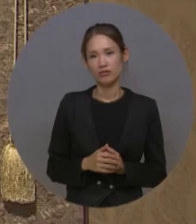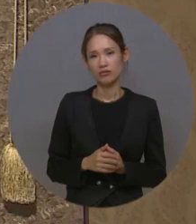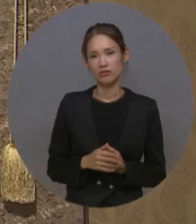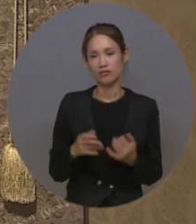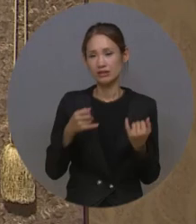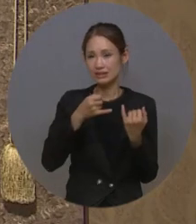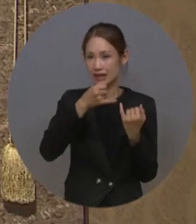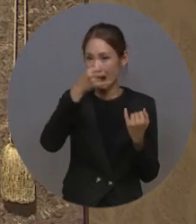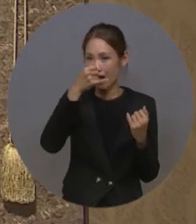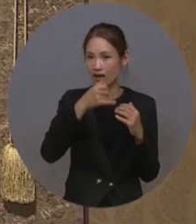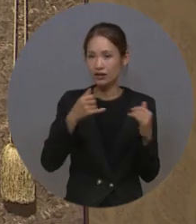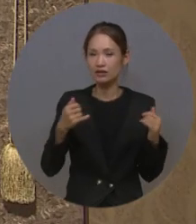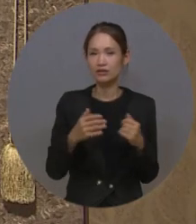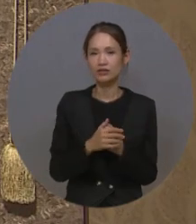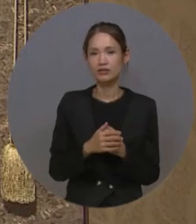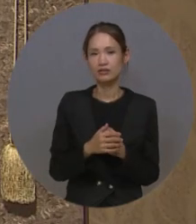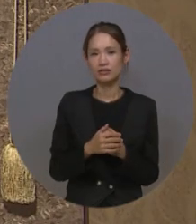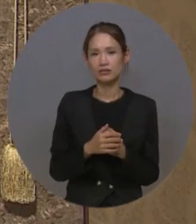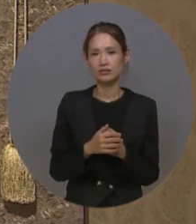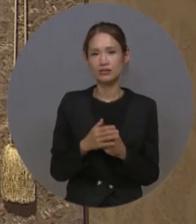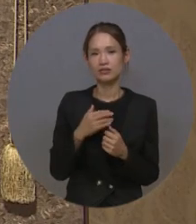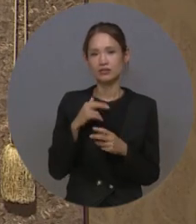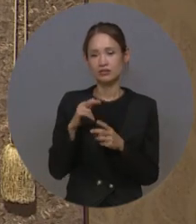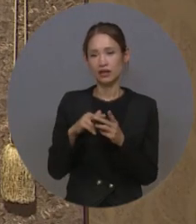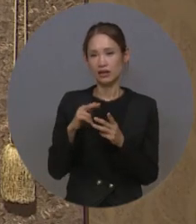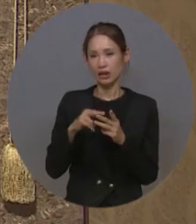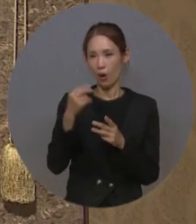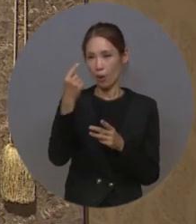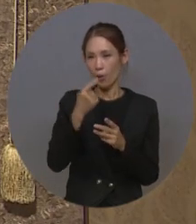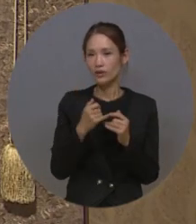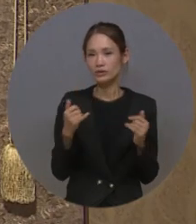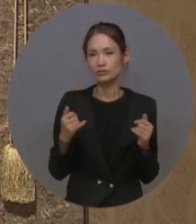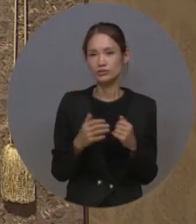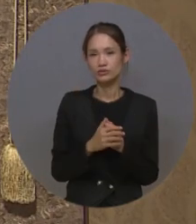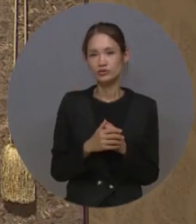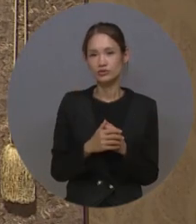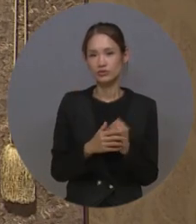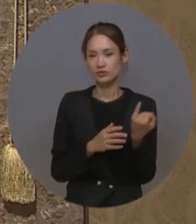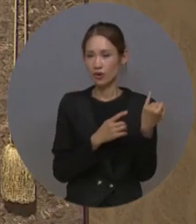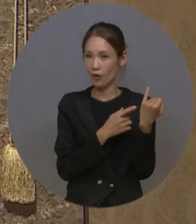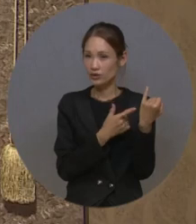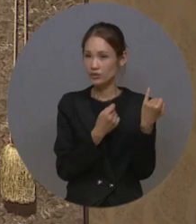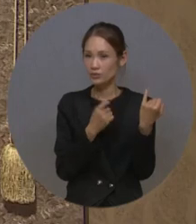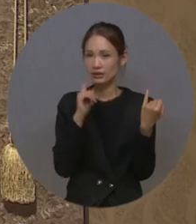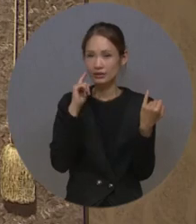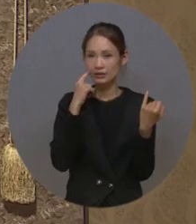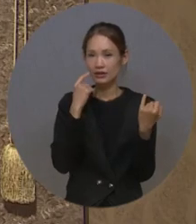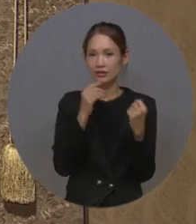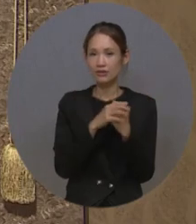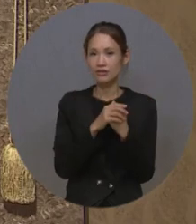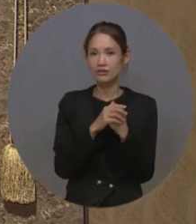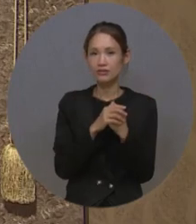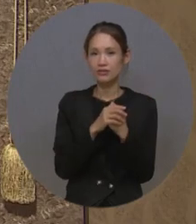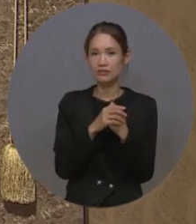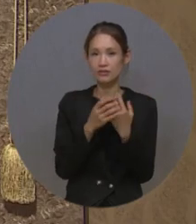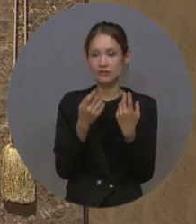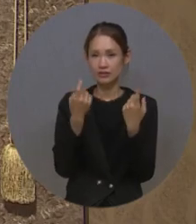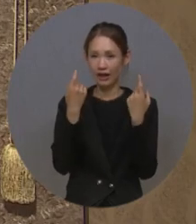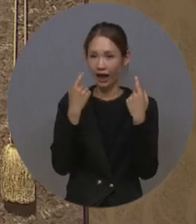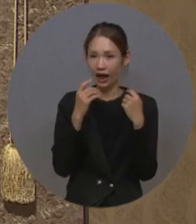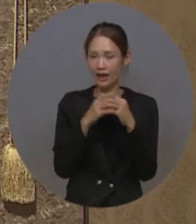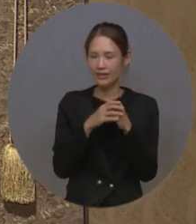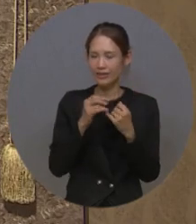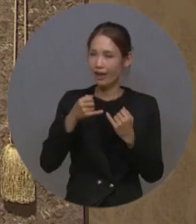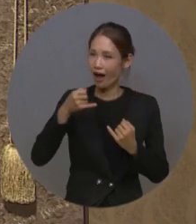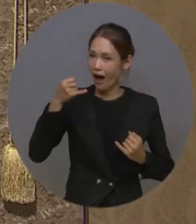날씬한 사람 저희 센터에 오시는 분들이 보면 네. 우리 아나운서처럼 이쁘고 날씬한데 코골이 한